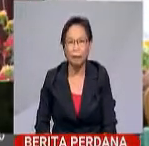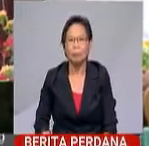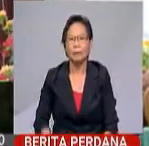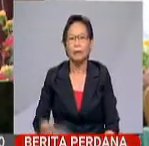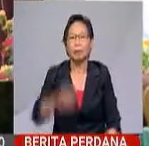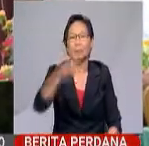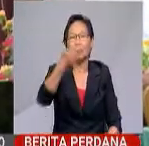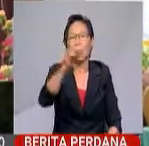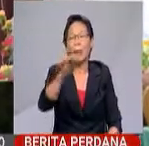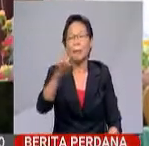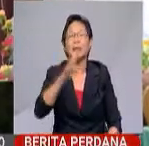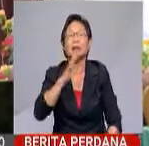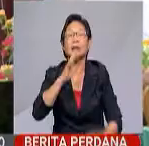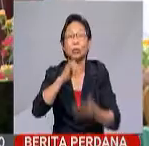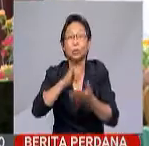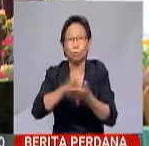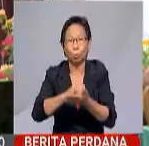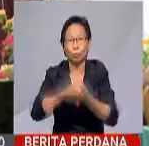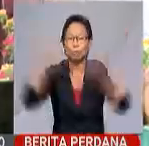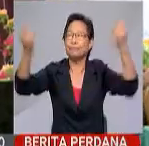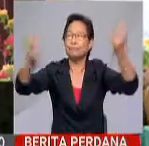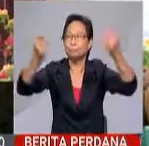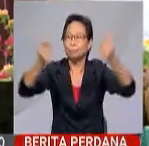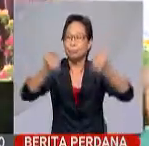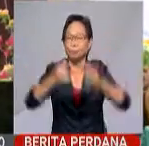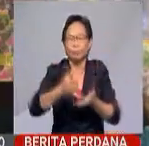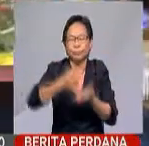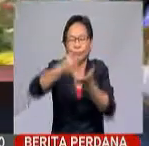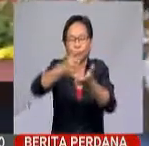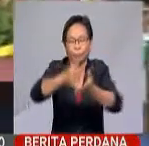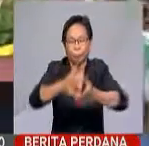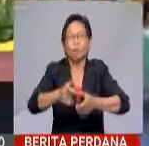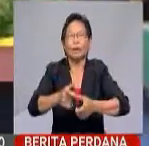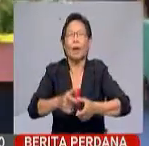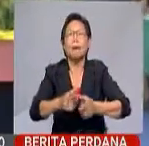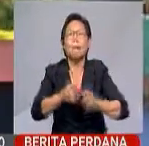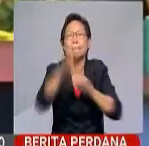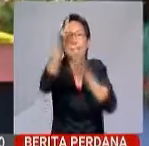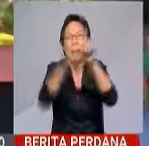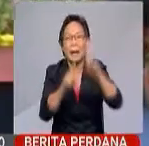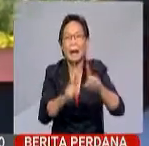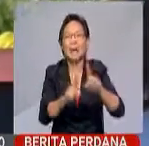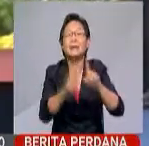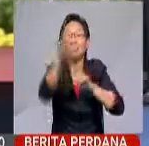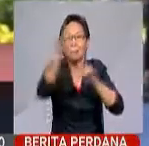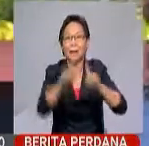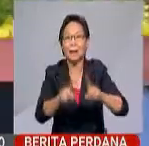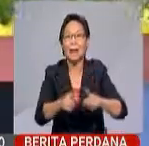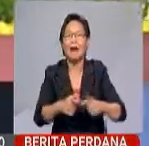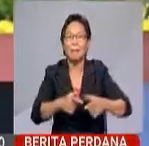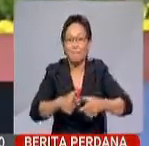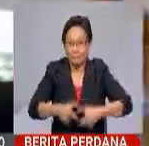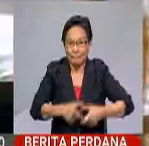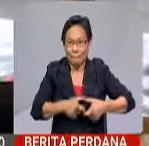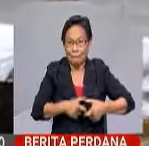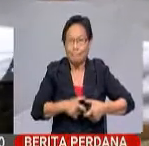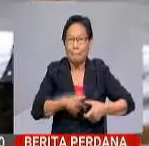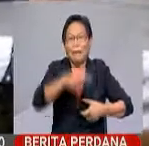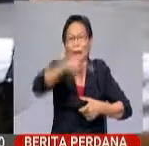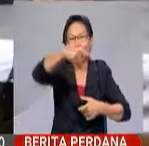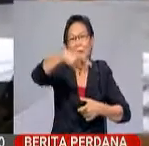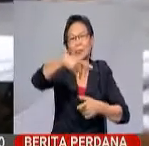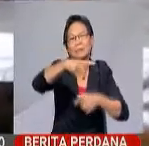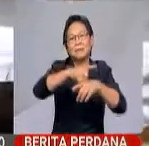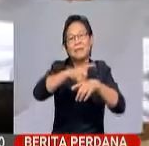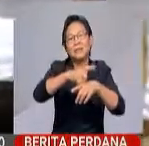Tan Sri Abdul Hamid menyatakannya selepas istiadat penganugerahan pingat jasa pahlawan negara Brigade Utara Pasukan Gerakan UMNO di